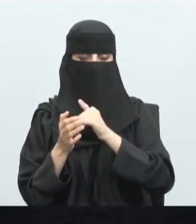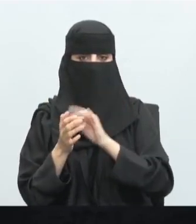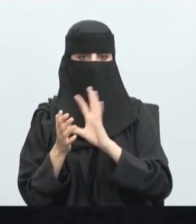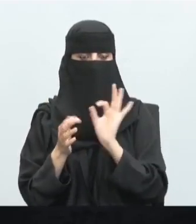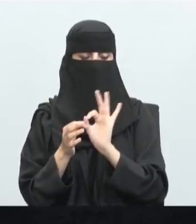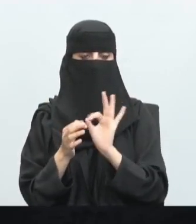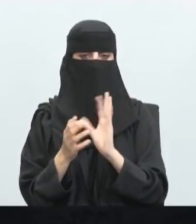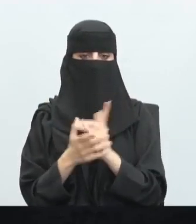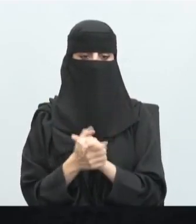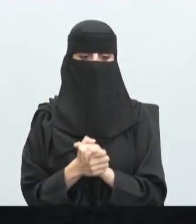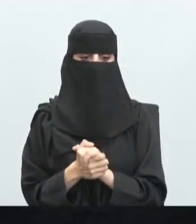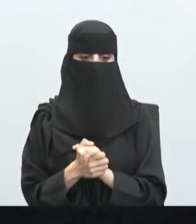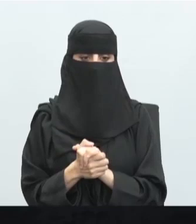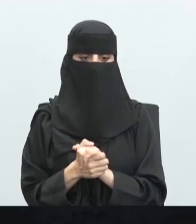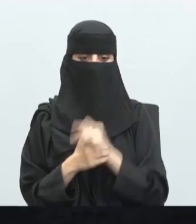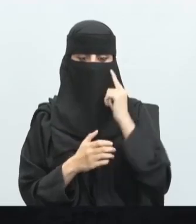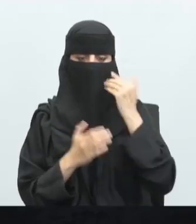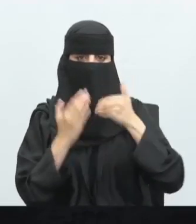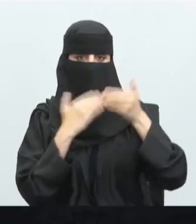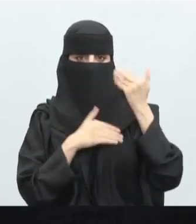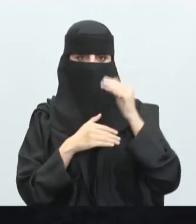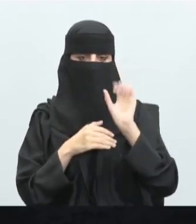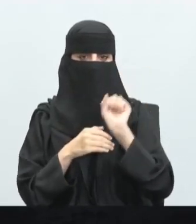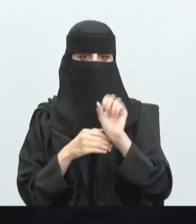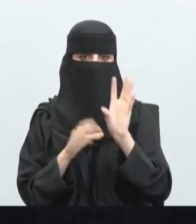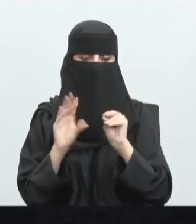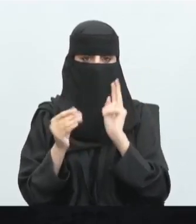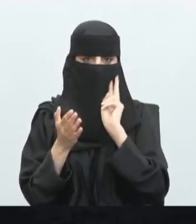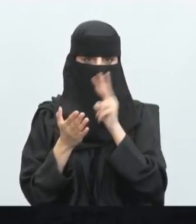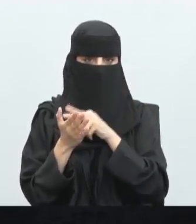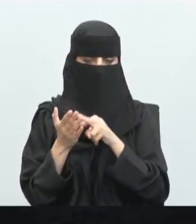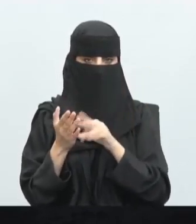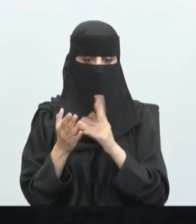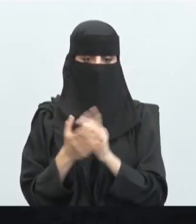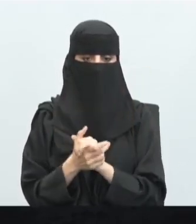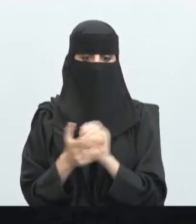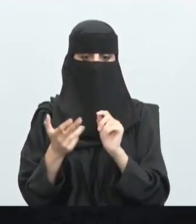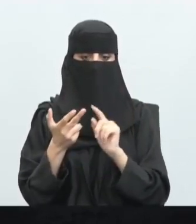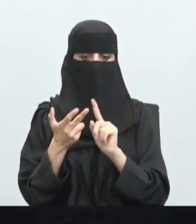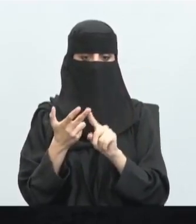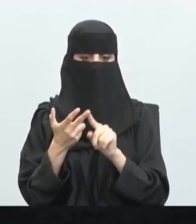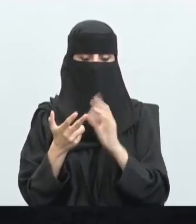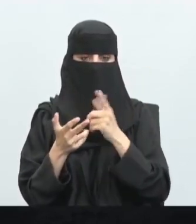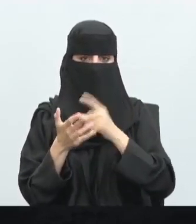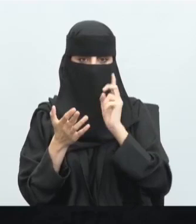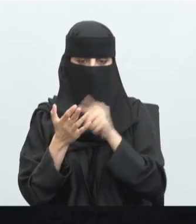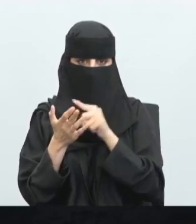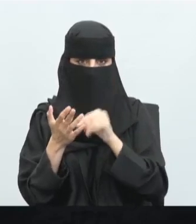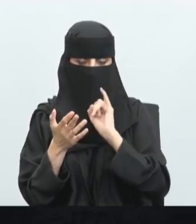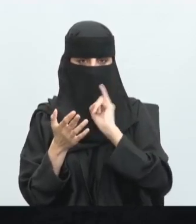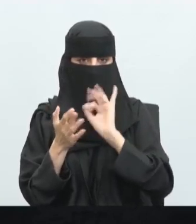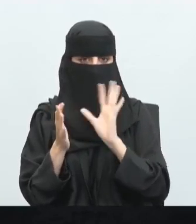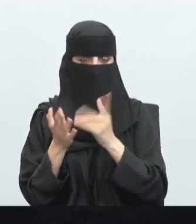استثني من ذكر القصه ثالثا تصحيح الان بعد بعد ان رتبنا